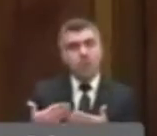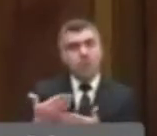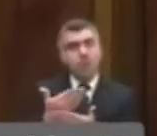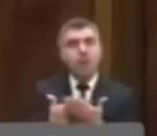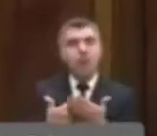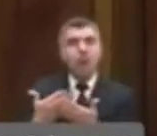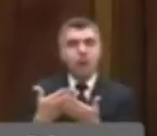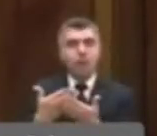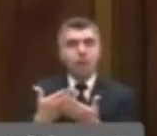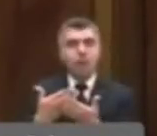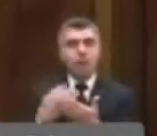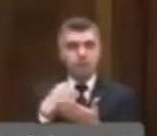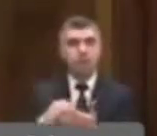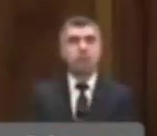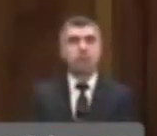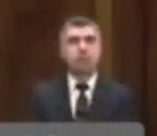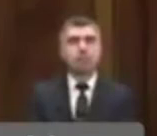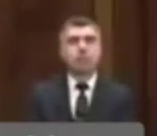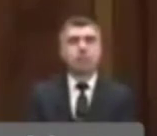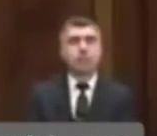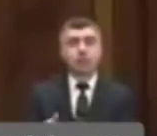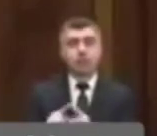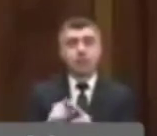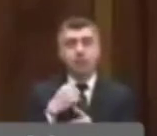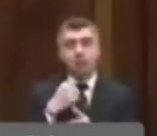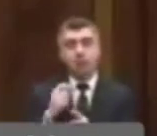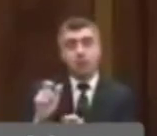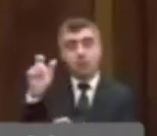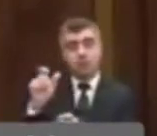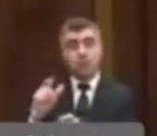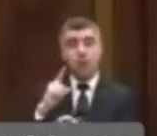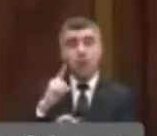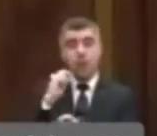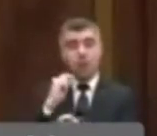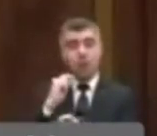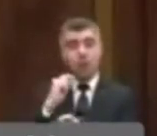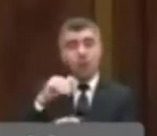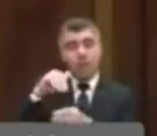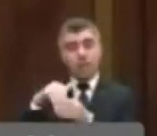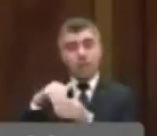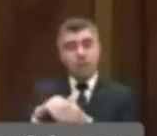كاين انسجام، سي وهبي مشكور رجل دوله،